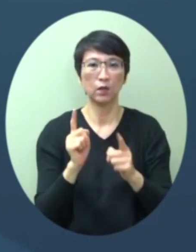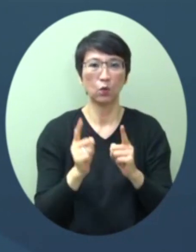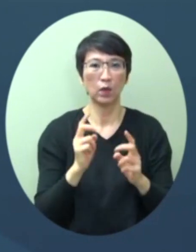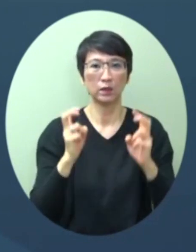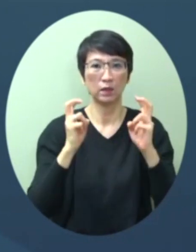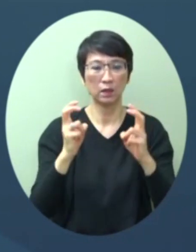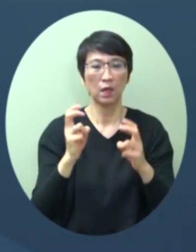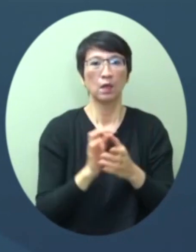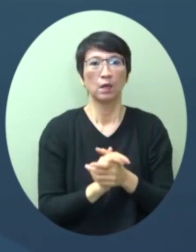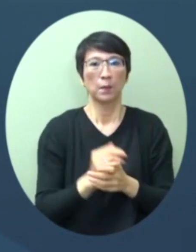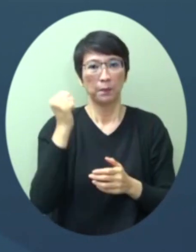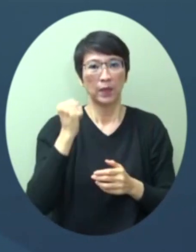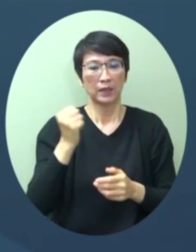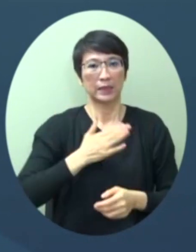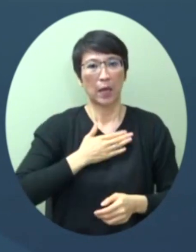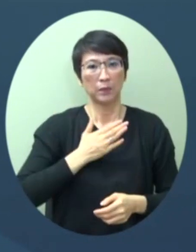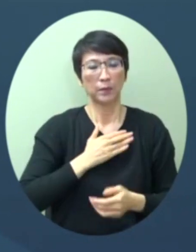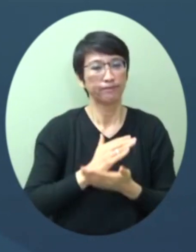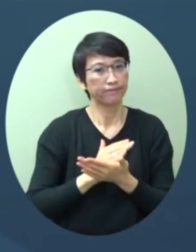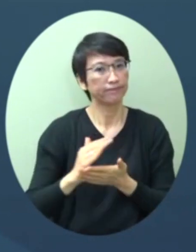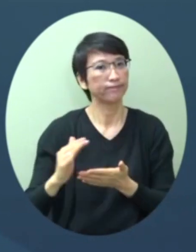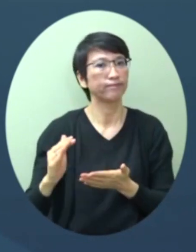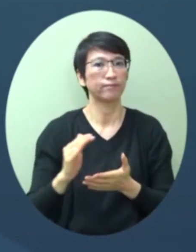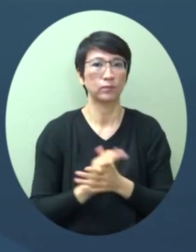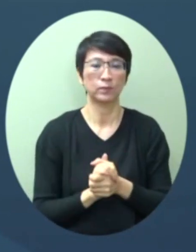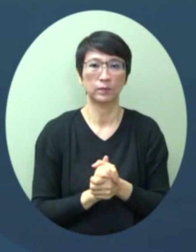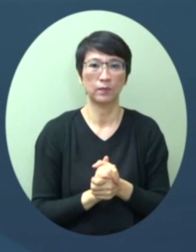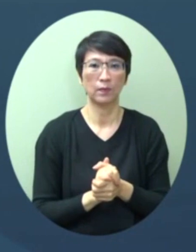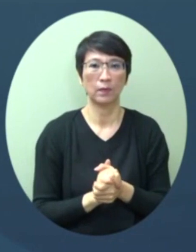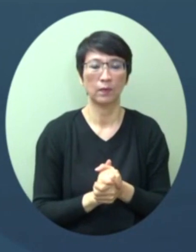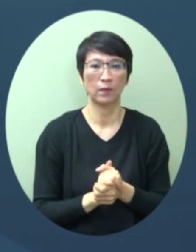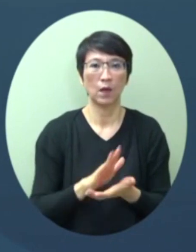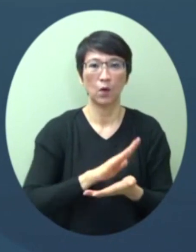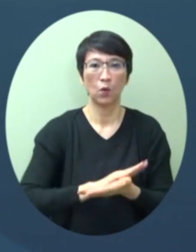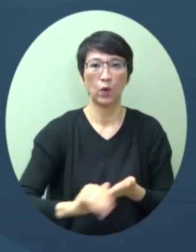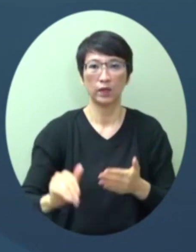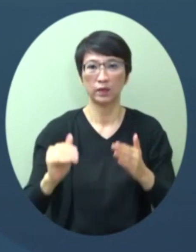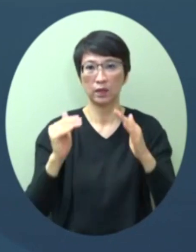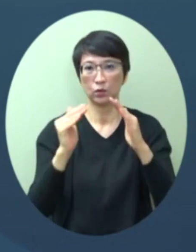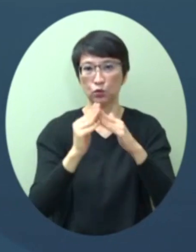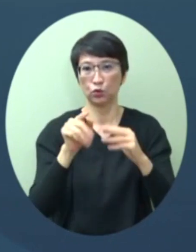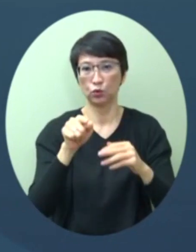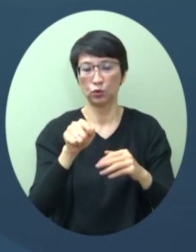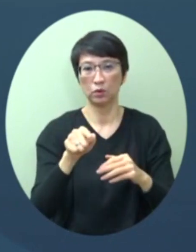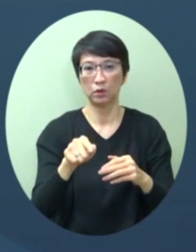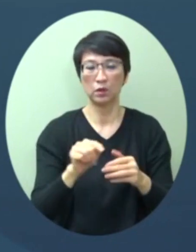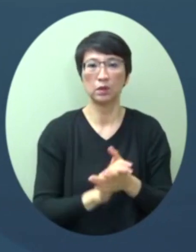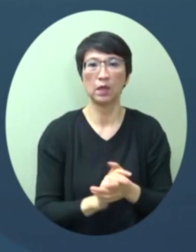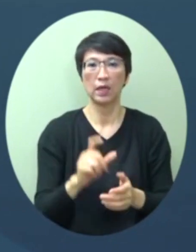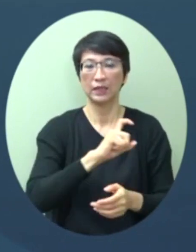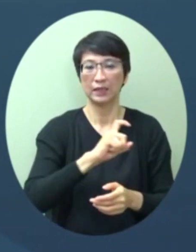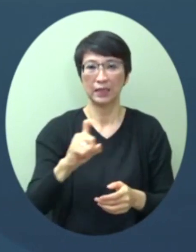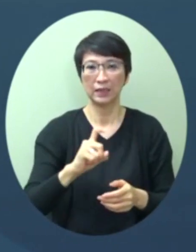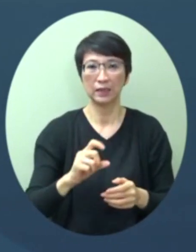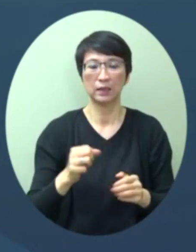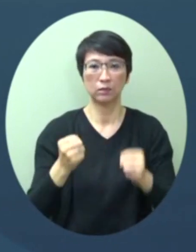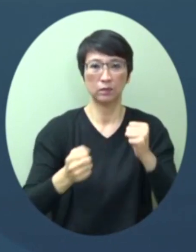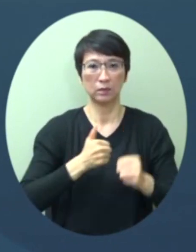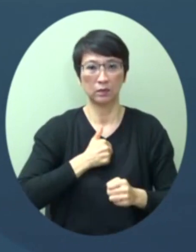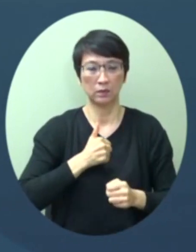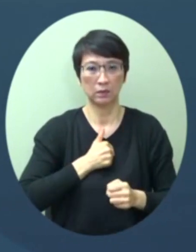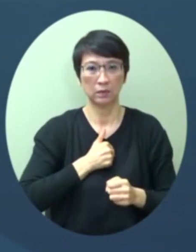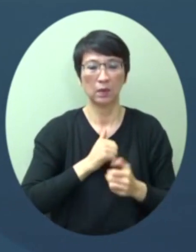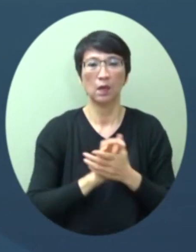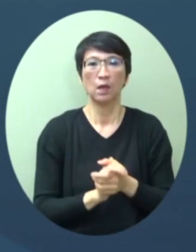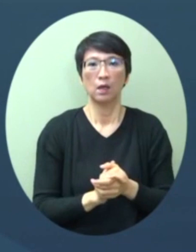具的营运者的担心那卫生署是会为这些有关的车队和有关的司机提供一个防